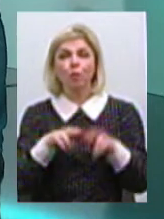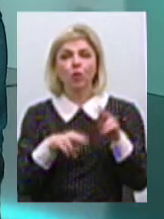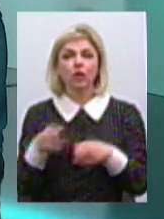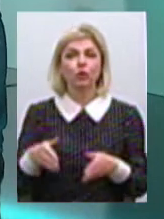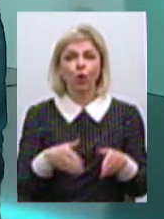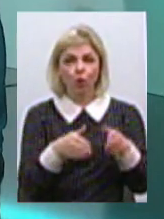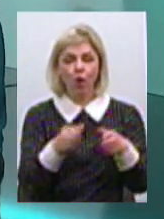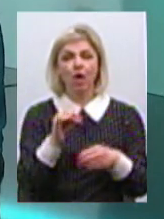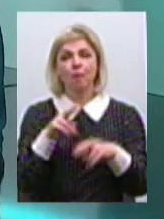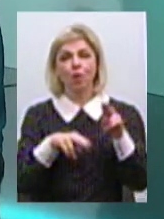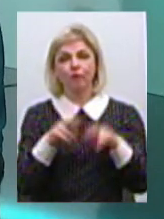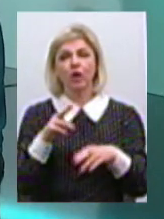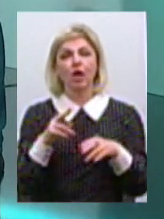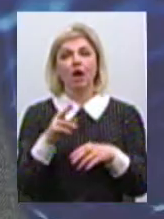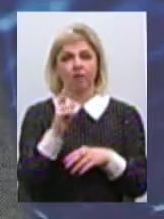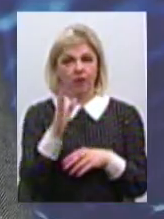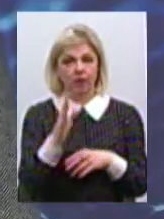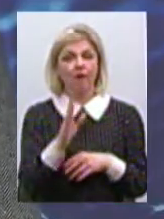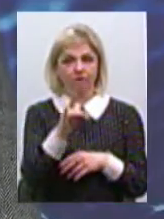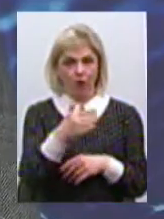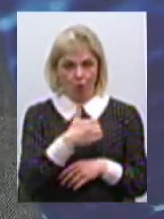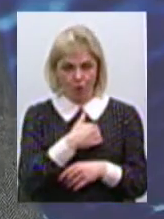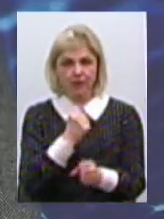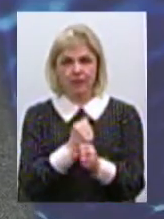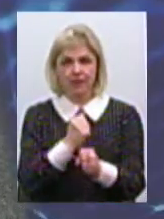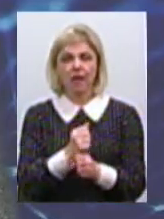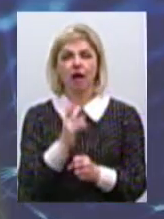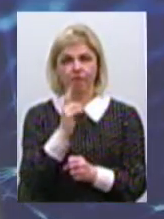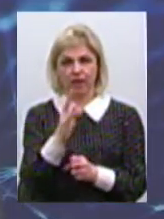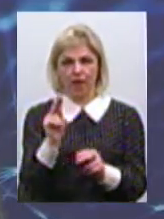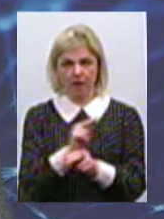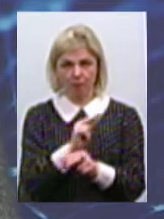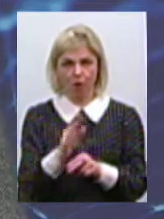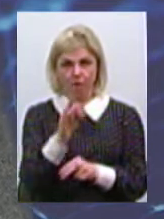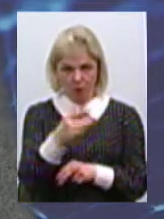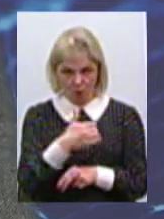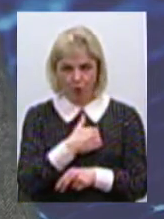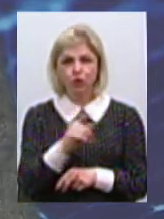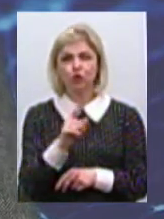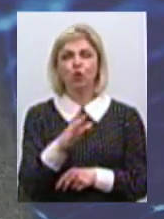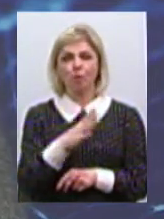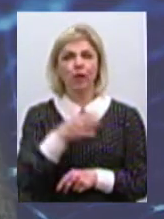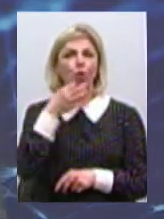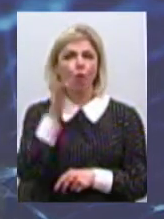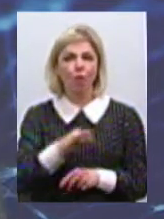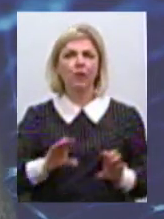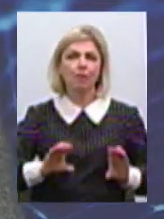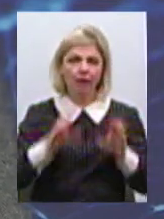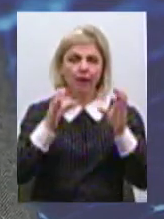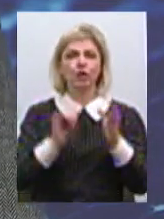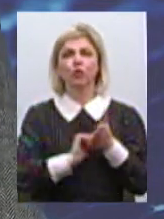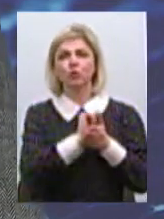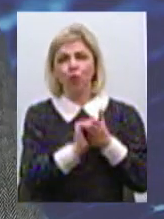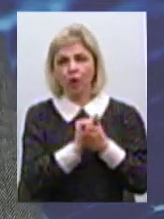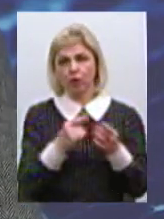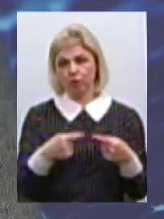квартири. Ви хочете зробити у себе квартиру, ремонт. Ви ж хочете, щоб мали робітники досвід вкладання плитки, штукатурки, таке інше.